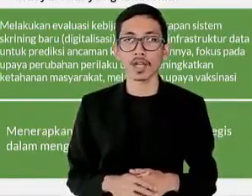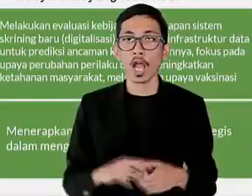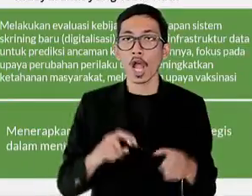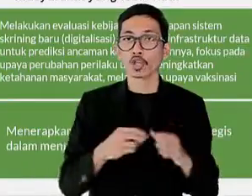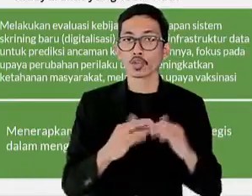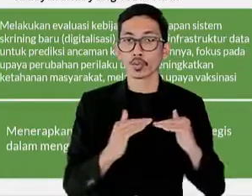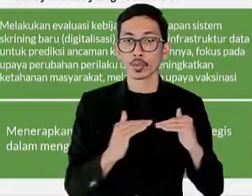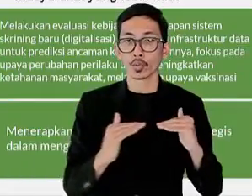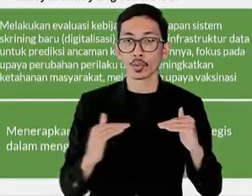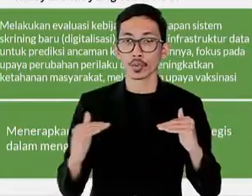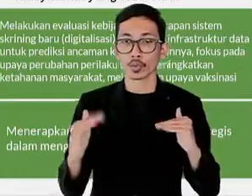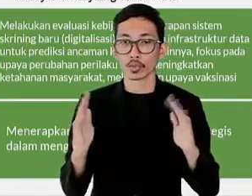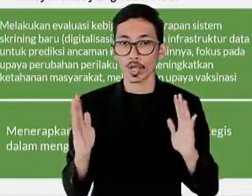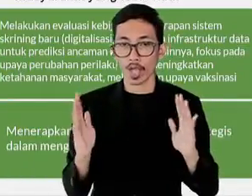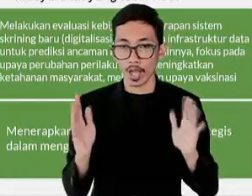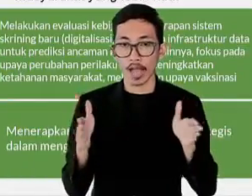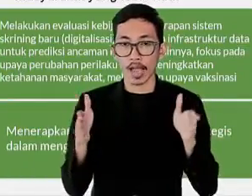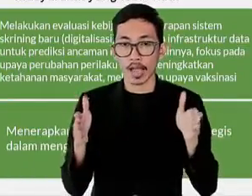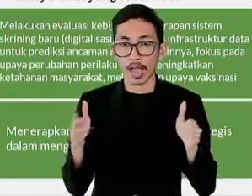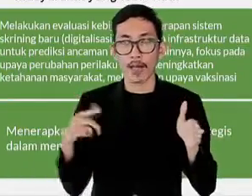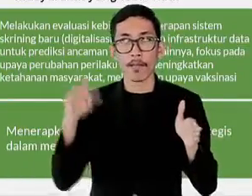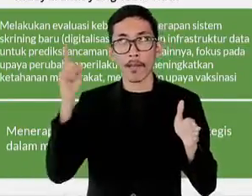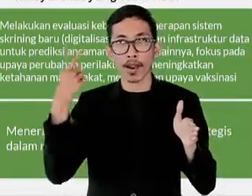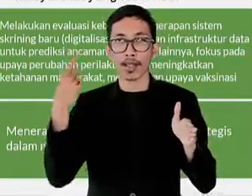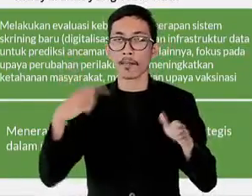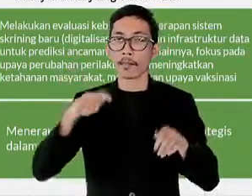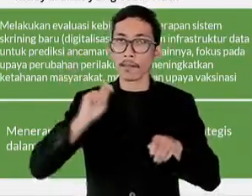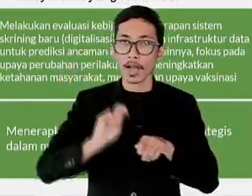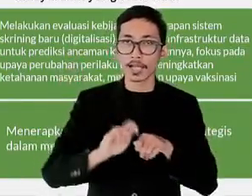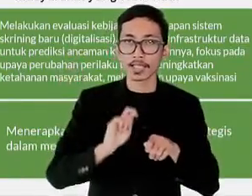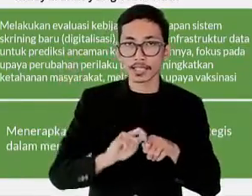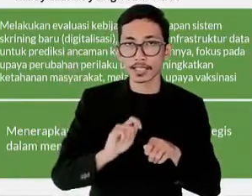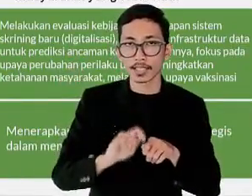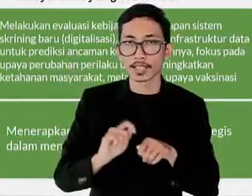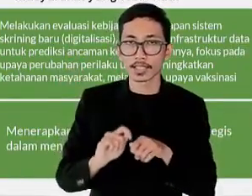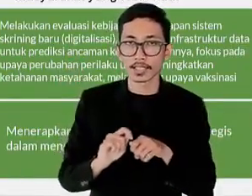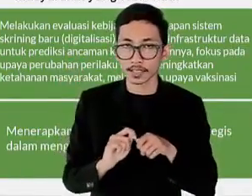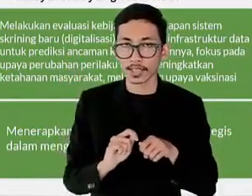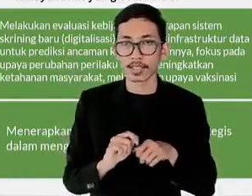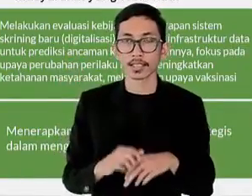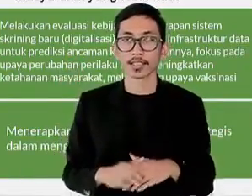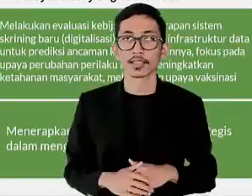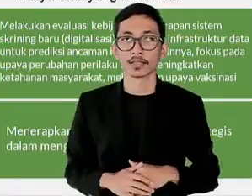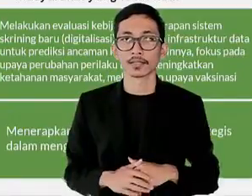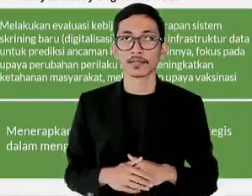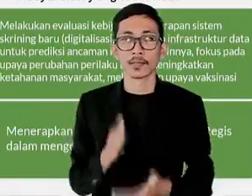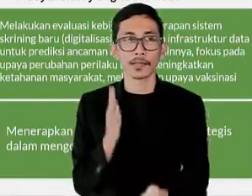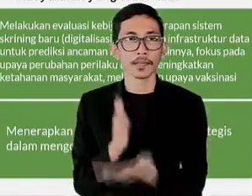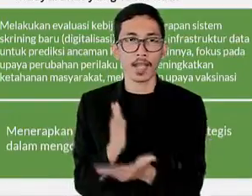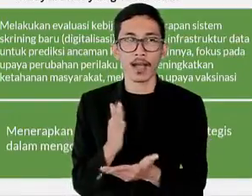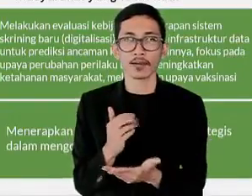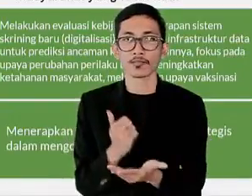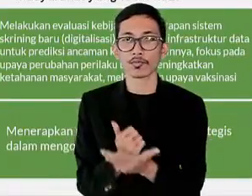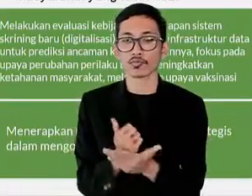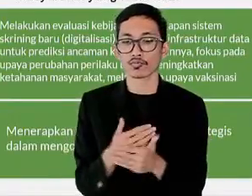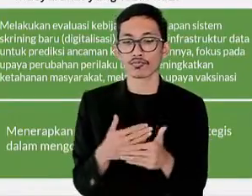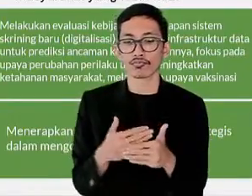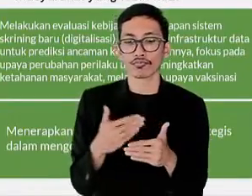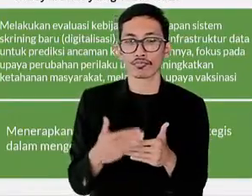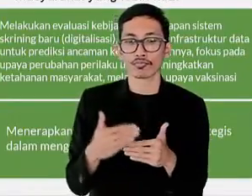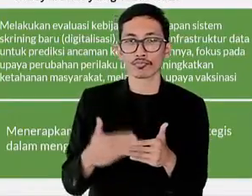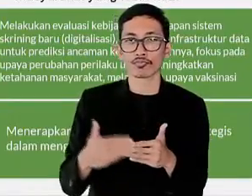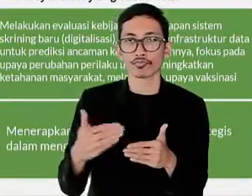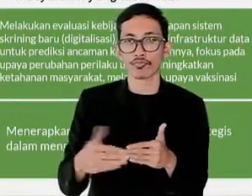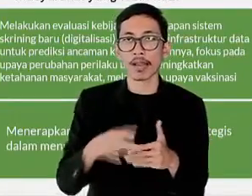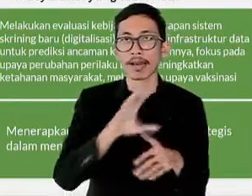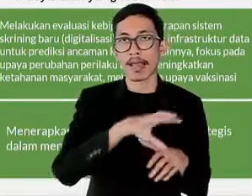menjadi memperbaiki saat ini dilakukan penyesuaian melalui kebijakan yang diterapkan secara bertahap per daerah